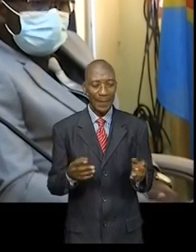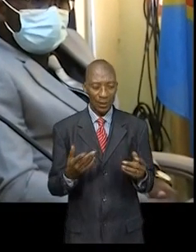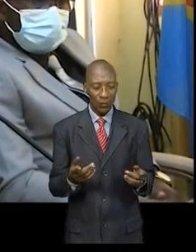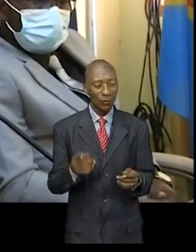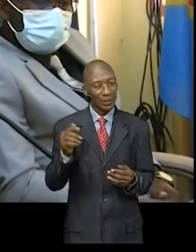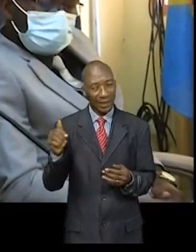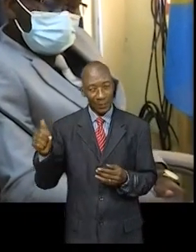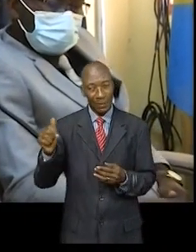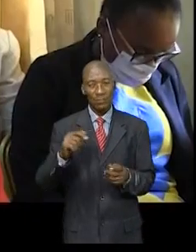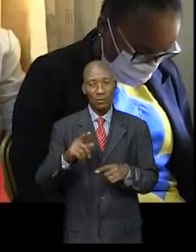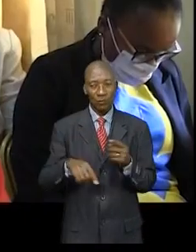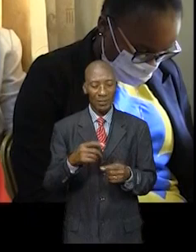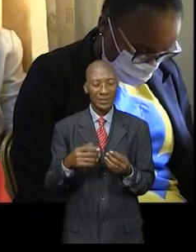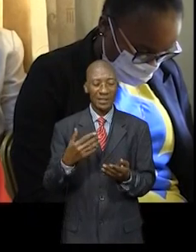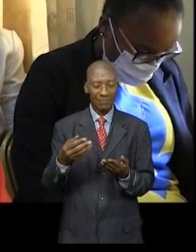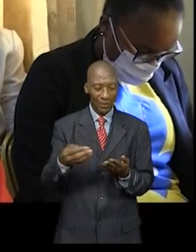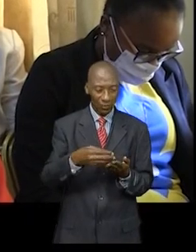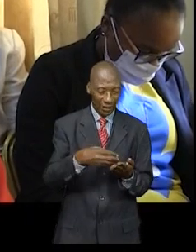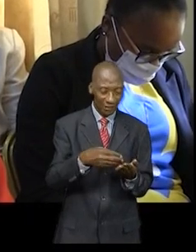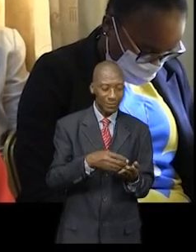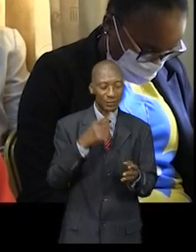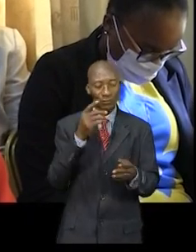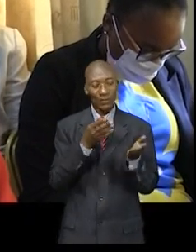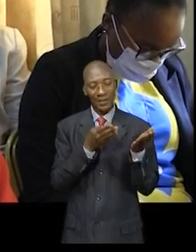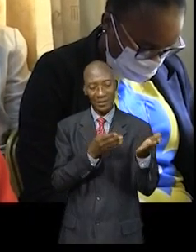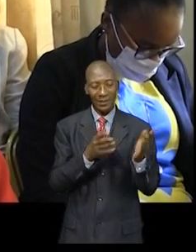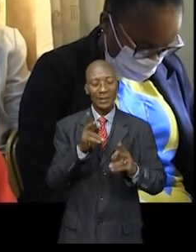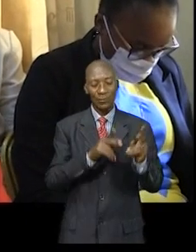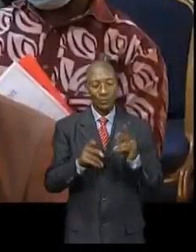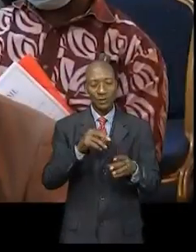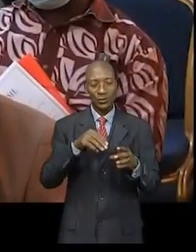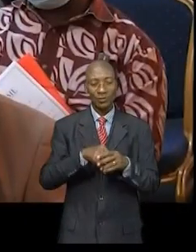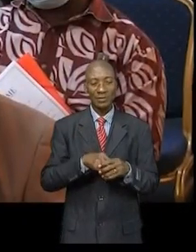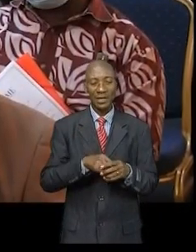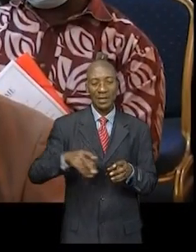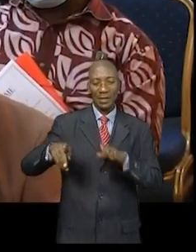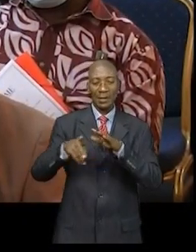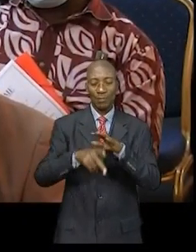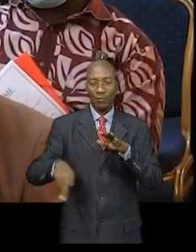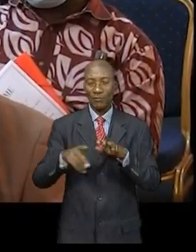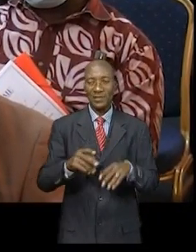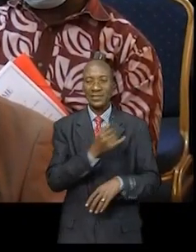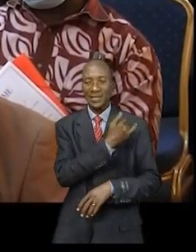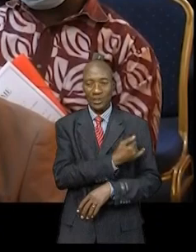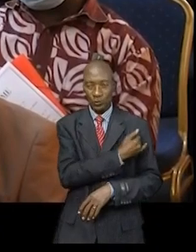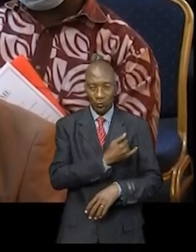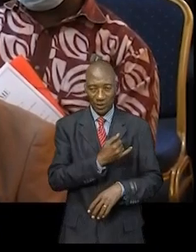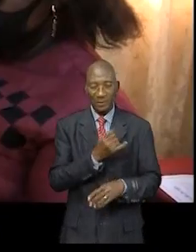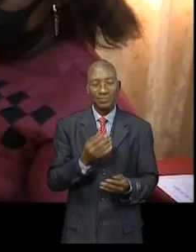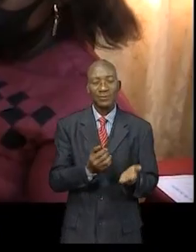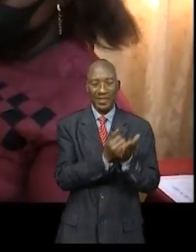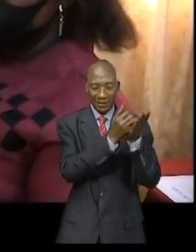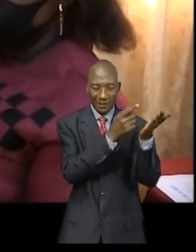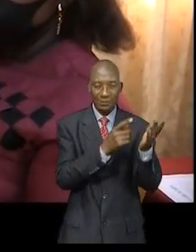de données dans les 15 provinces sélectionnées propose ainsi un aperçu représentatif des filières